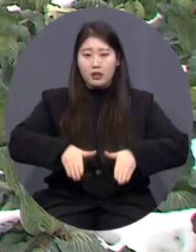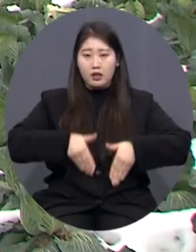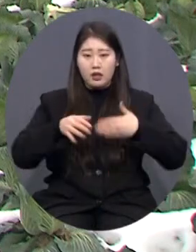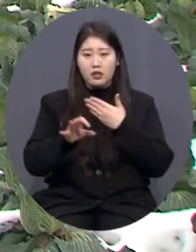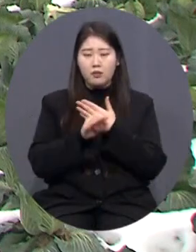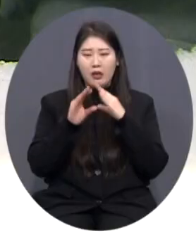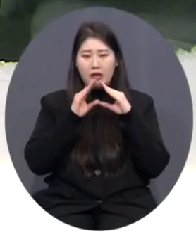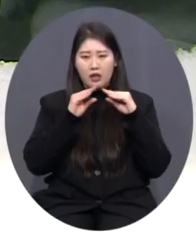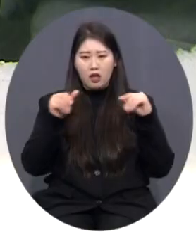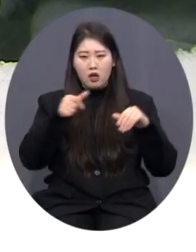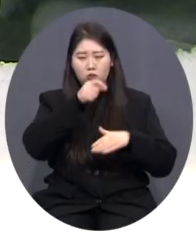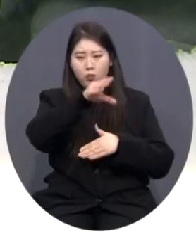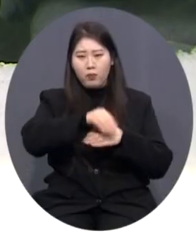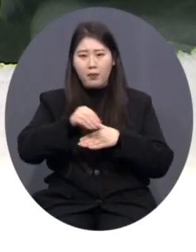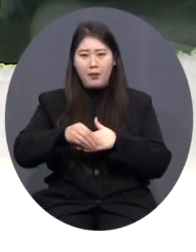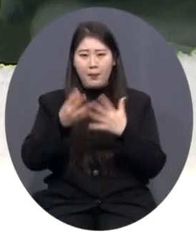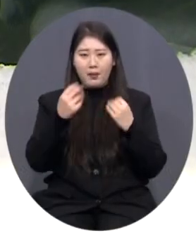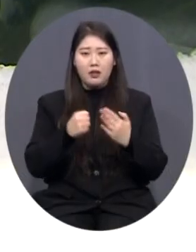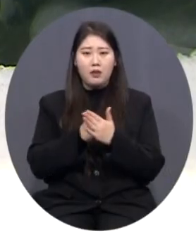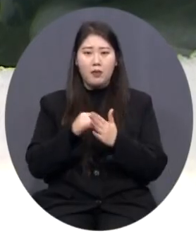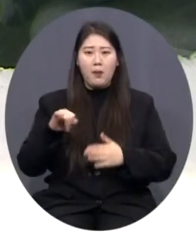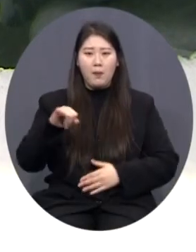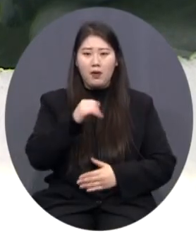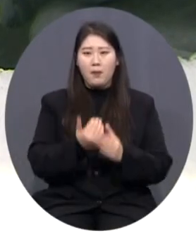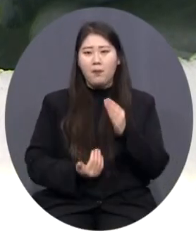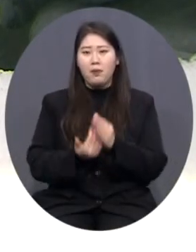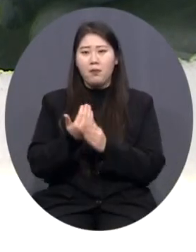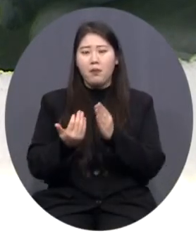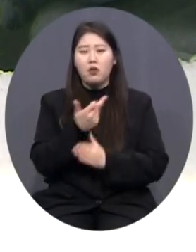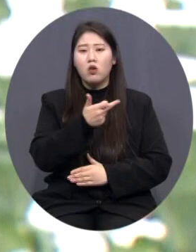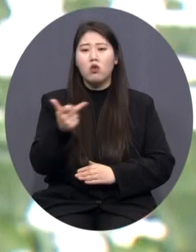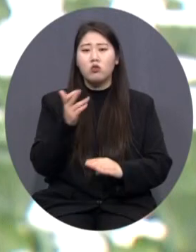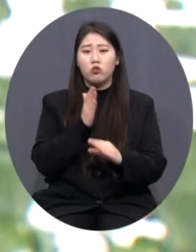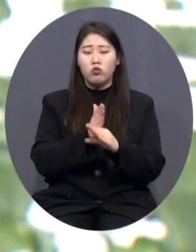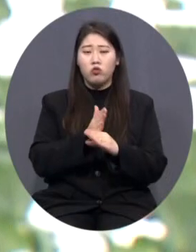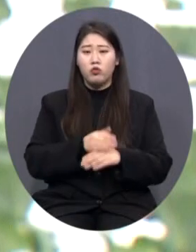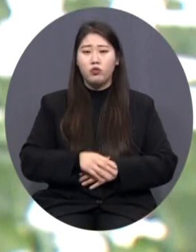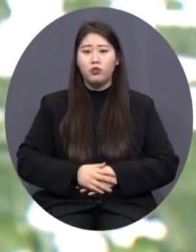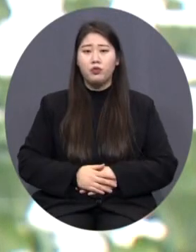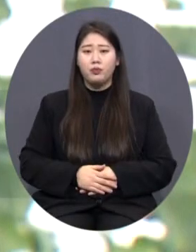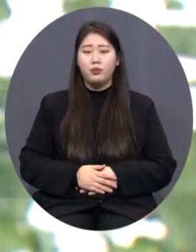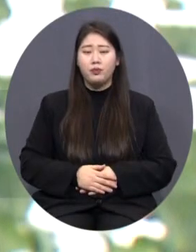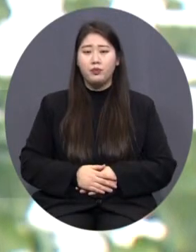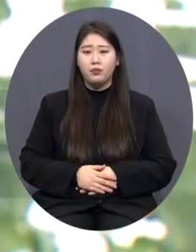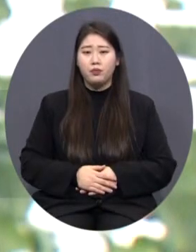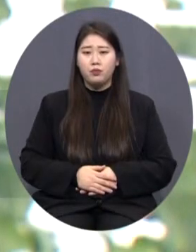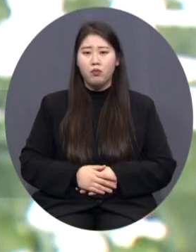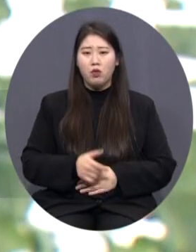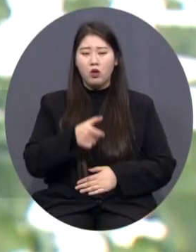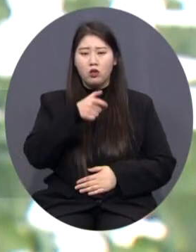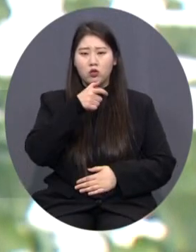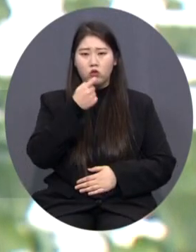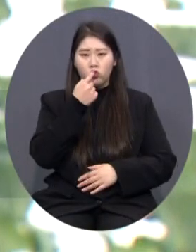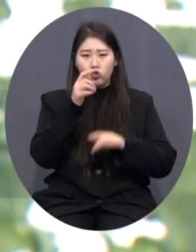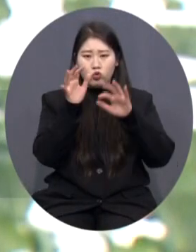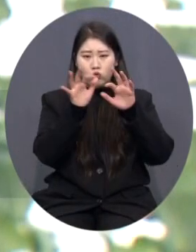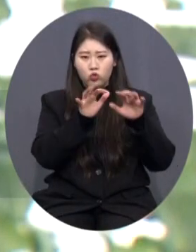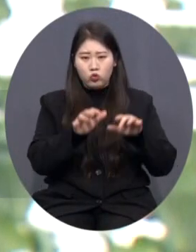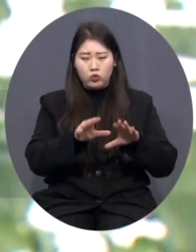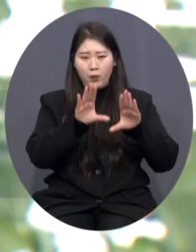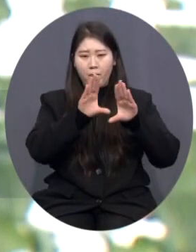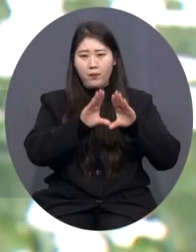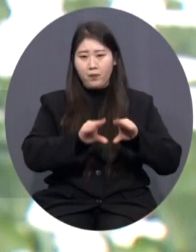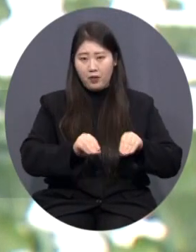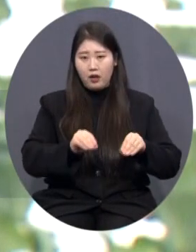토양의 습기가 많아져 병해충 발생 우려도 커지는 상황. 예, 그 눈이 녹으면서 이제 습해, 예,